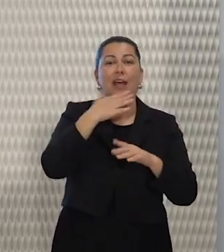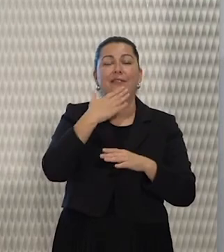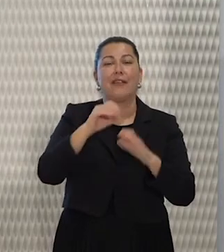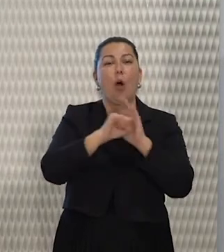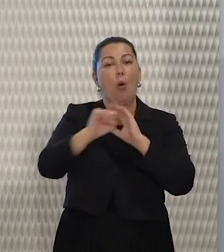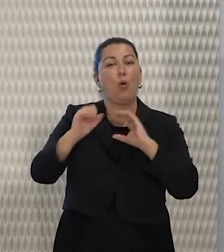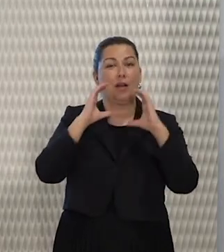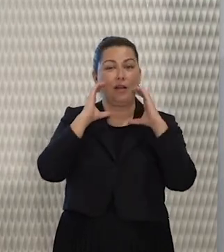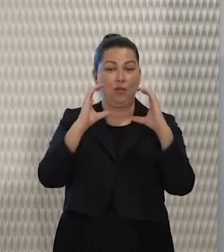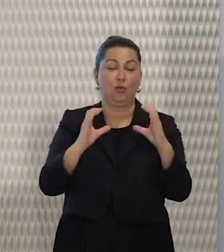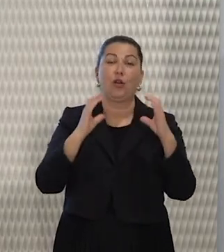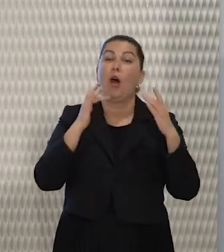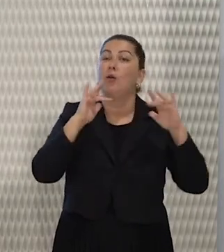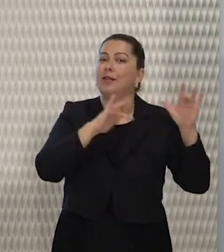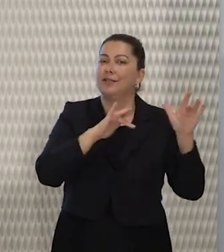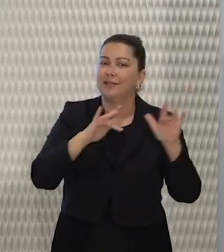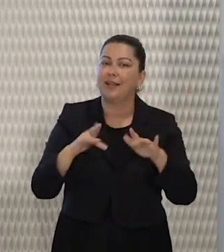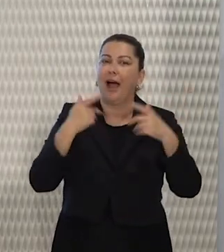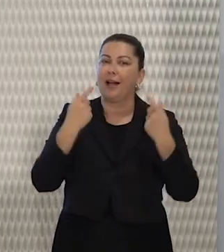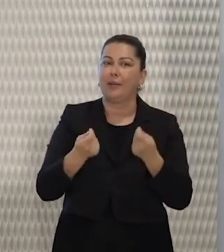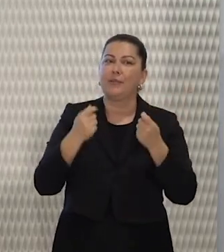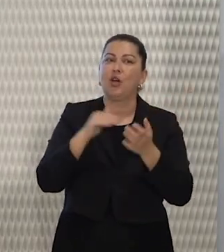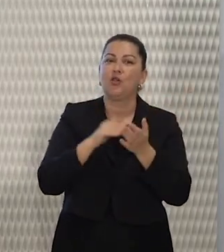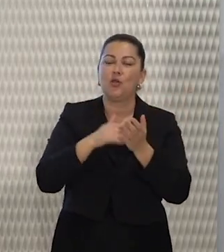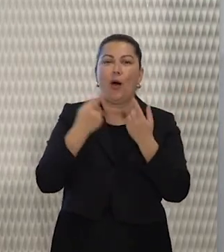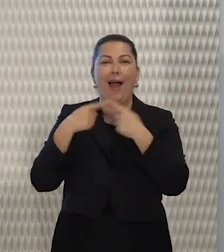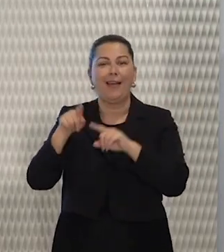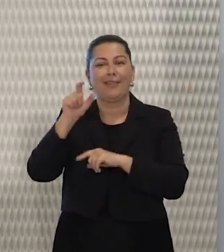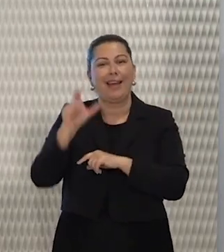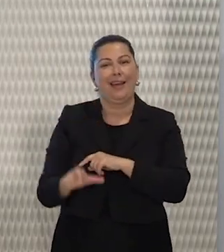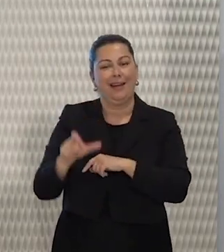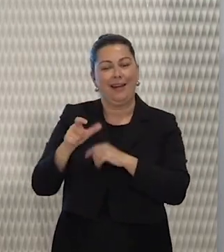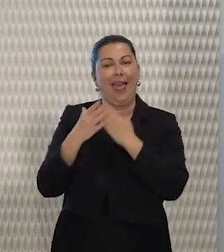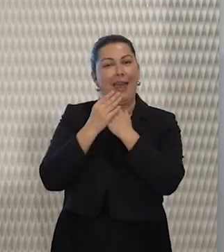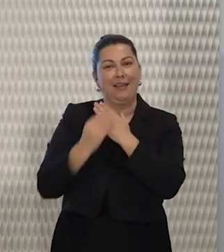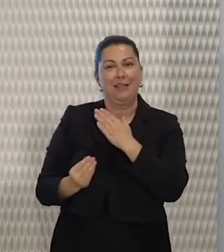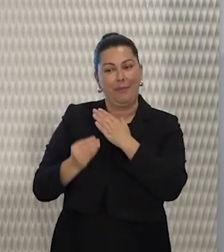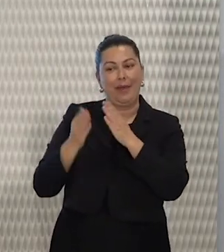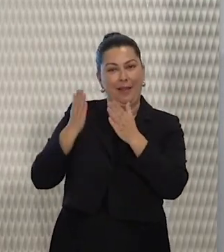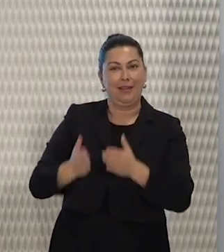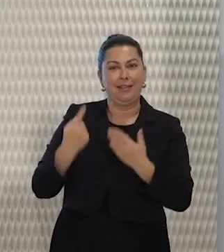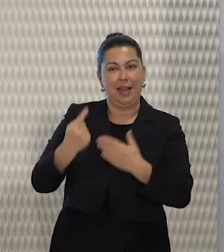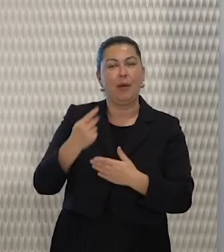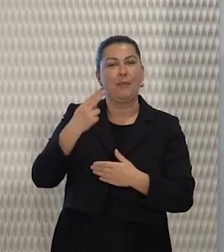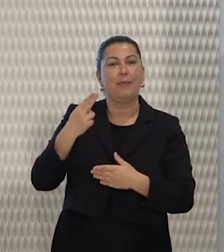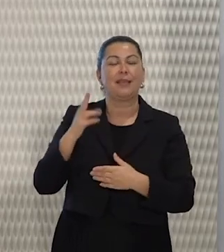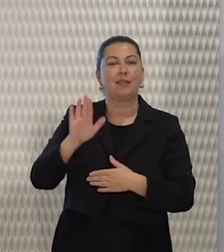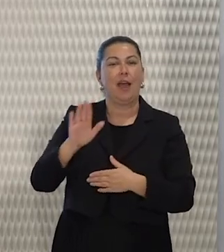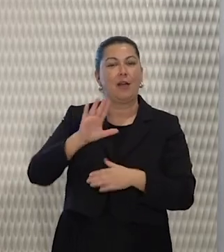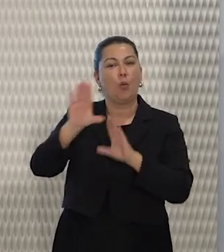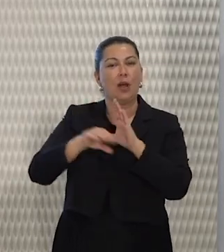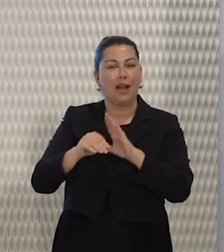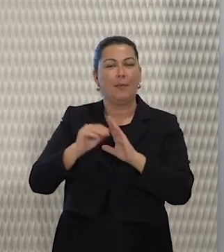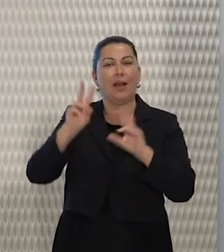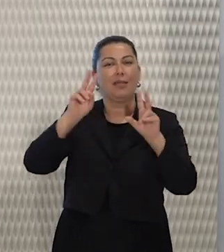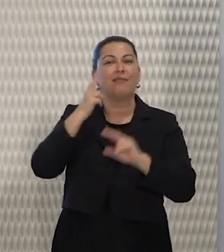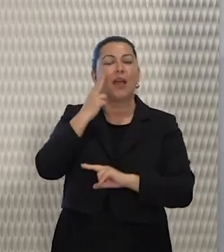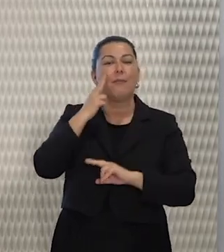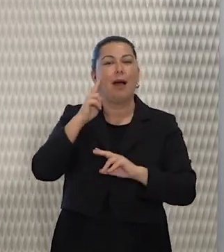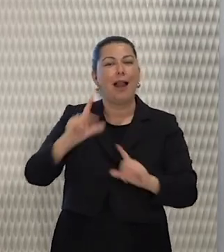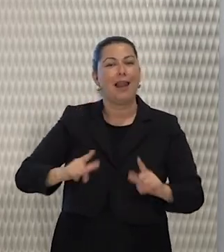Und wir haben nun einen weiteren Experten bei uns, der mit seinem Unternehmen, mit der Live-Tool, hier